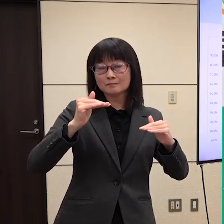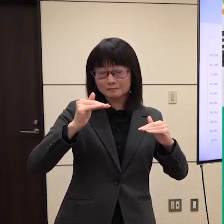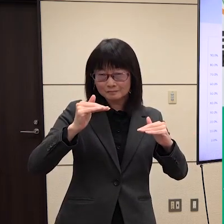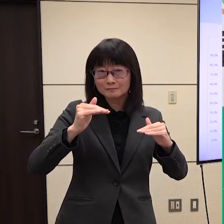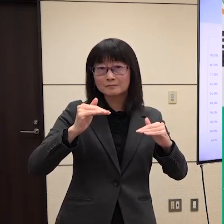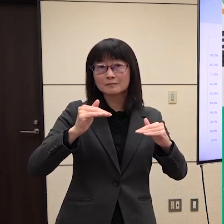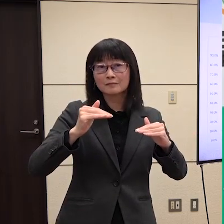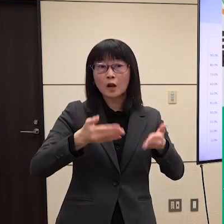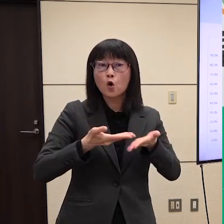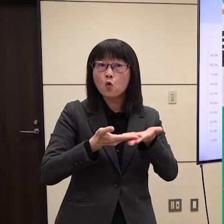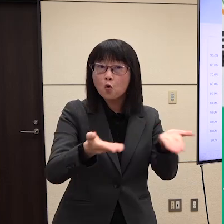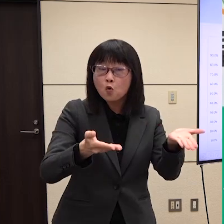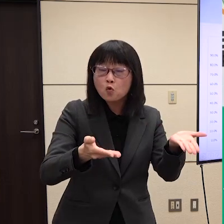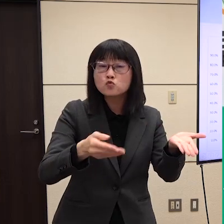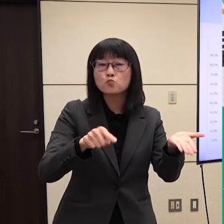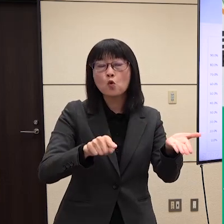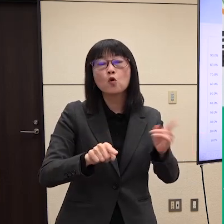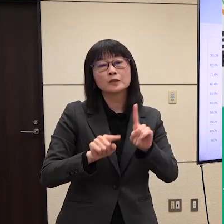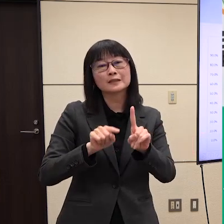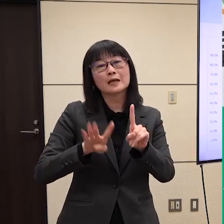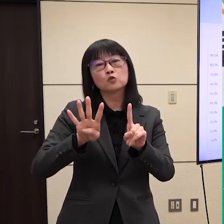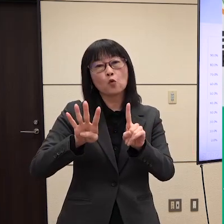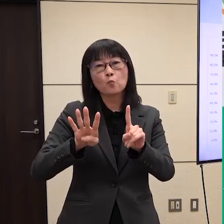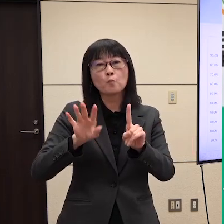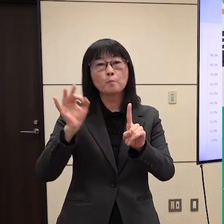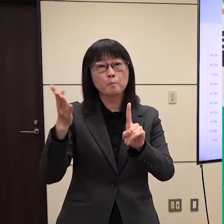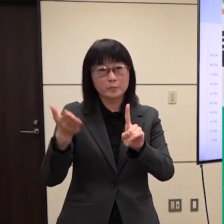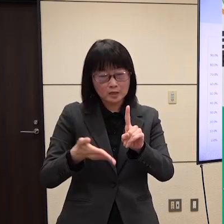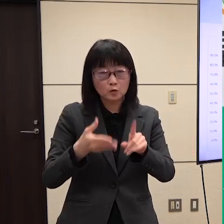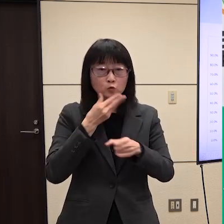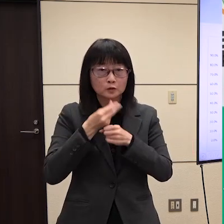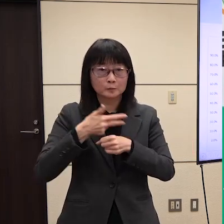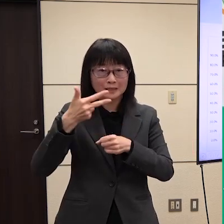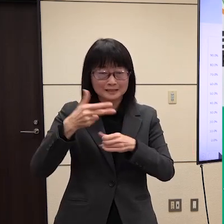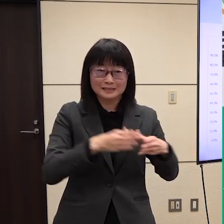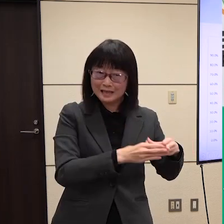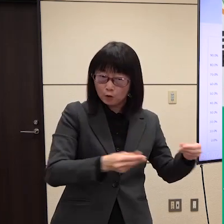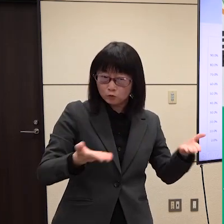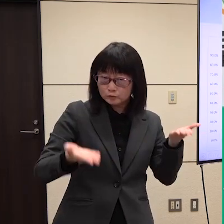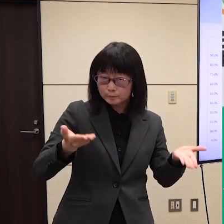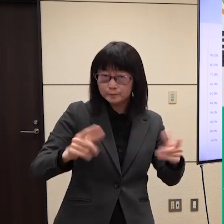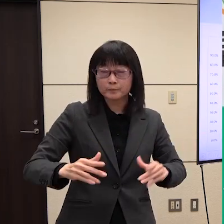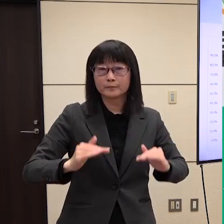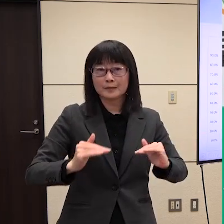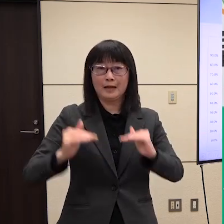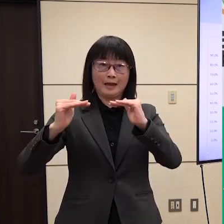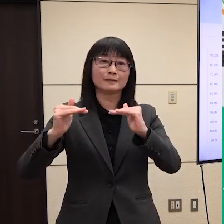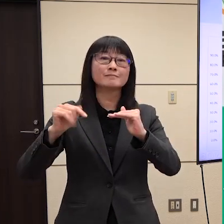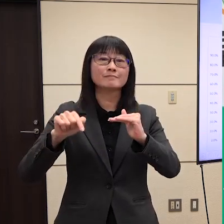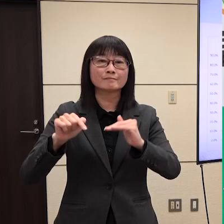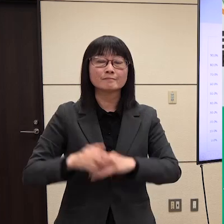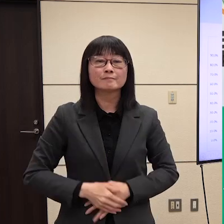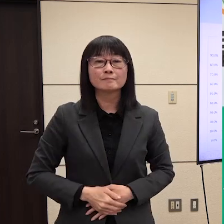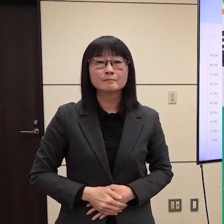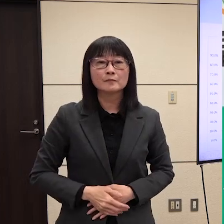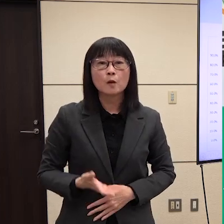78.5% で、これも 1.4% ぐらい高いと。で実際に保有しているのは、